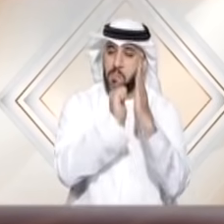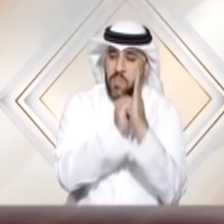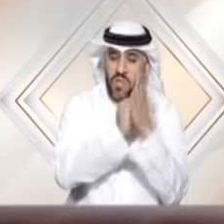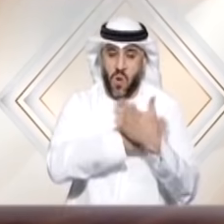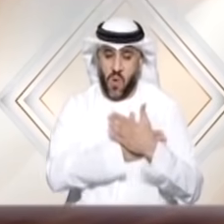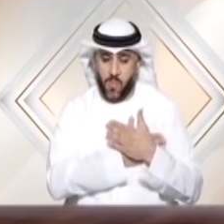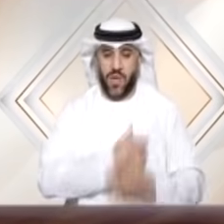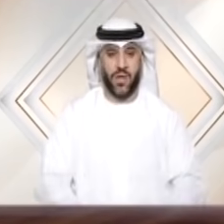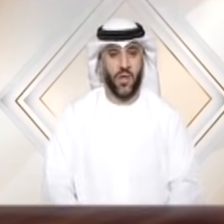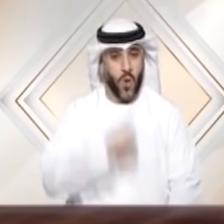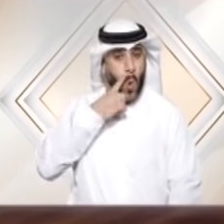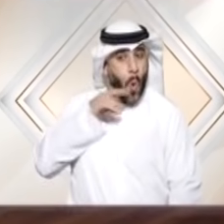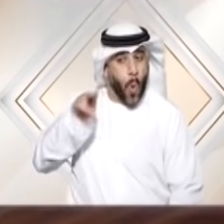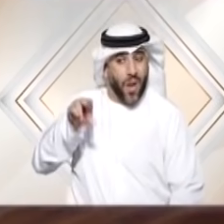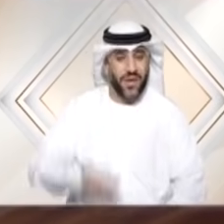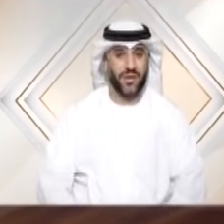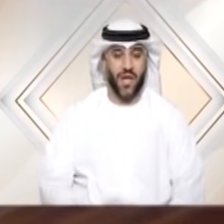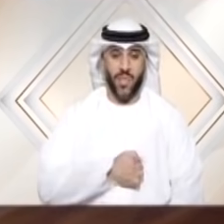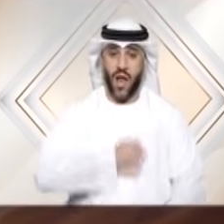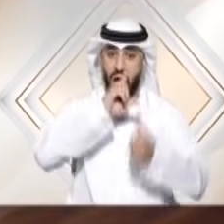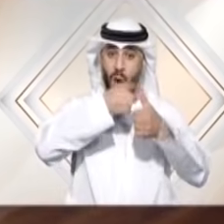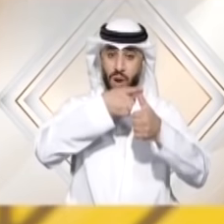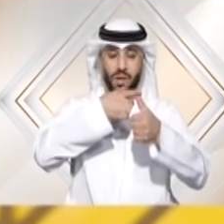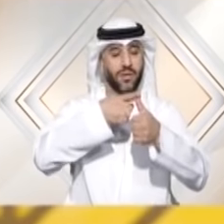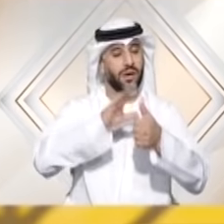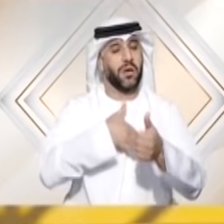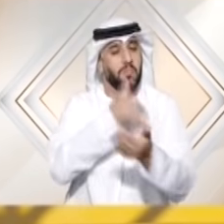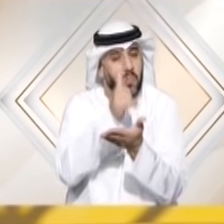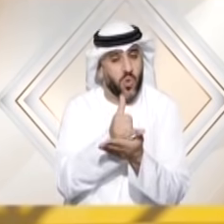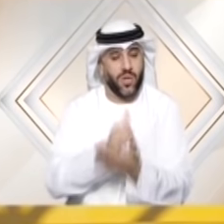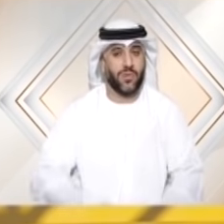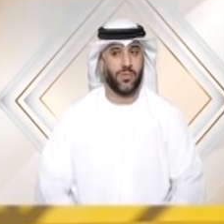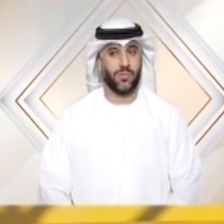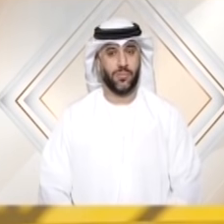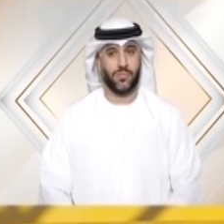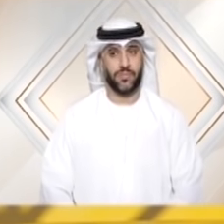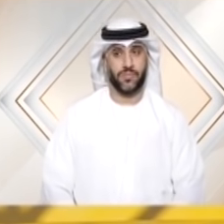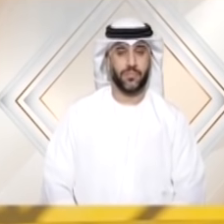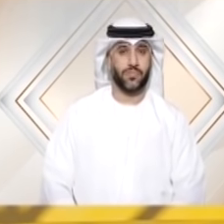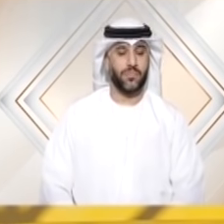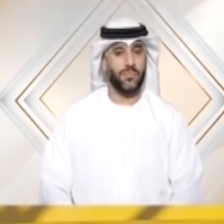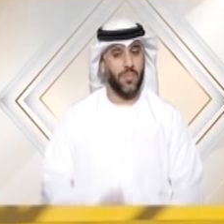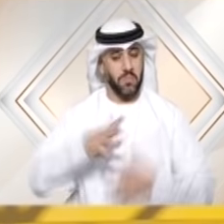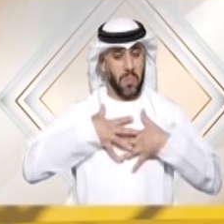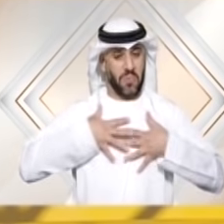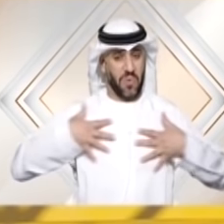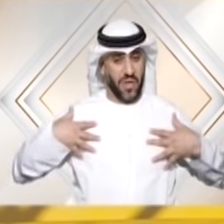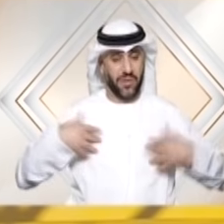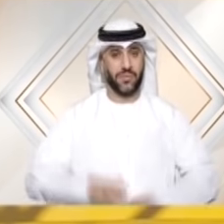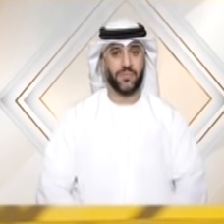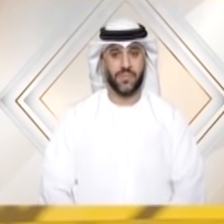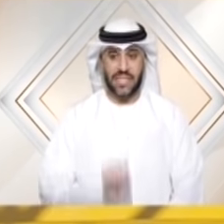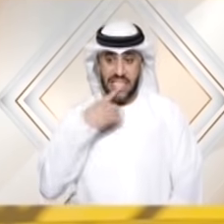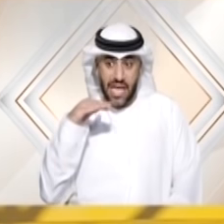وأنا يعاملوني على أني أنا الكبيرة وأنا المسؤولة وأنتي المهم. كملي يا صاحبي. المهم أنا كبرت